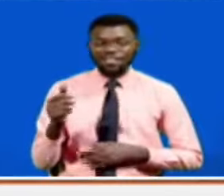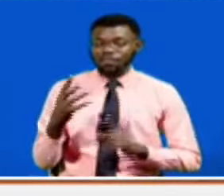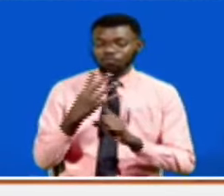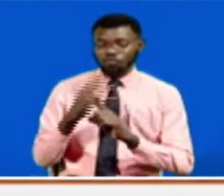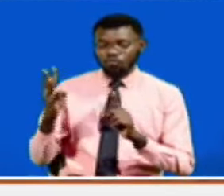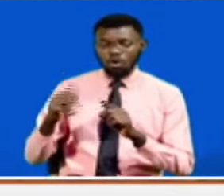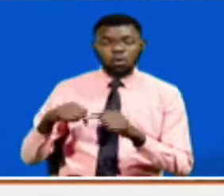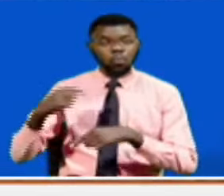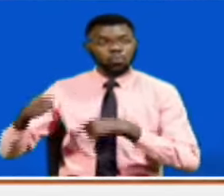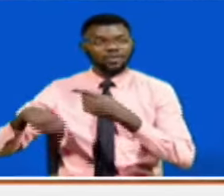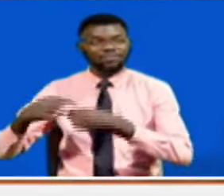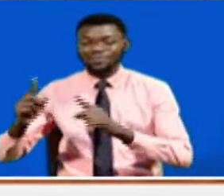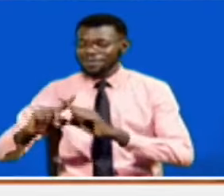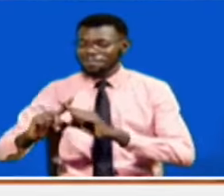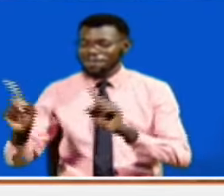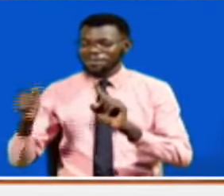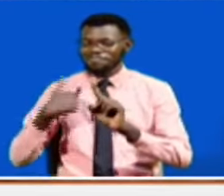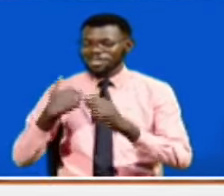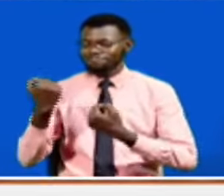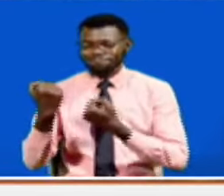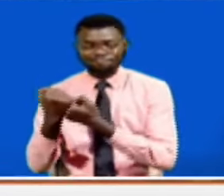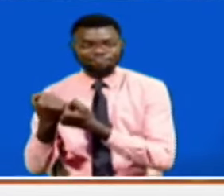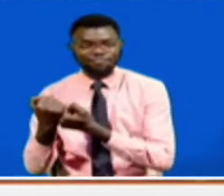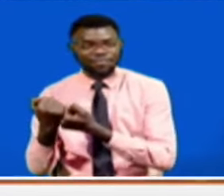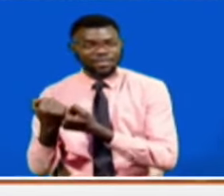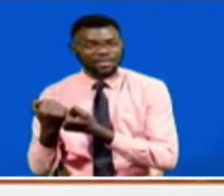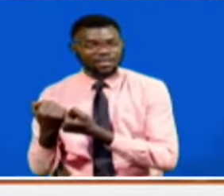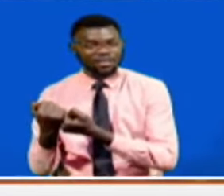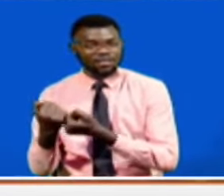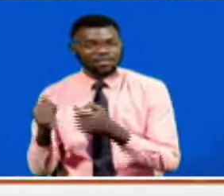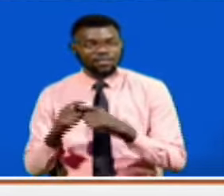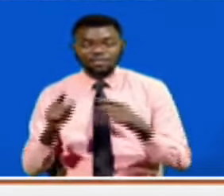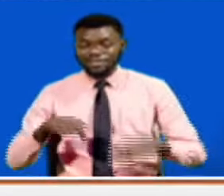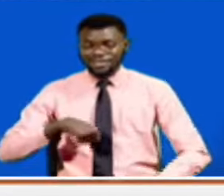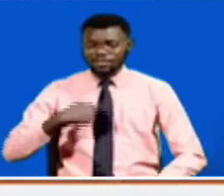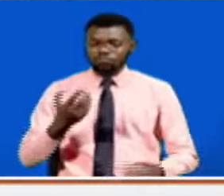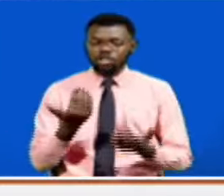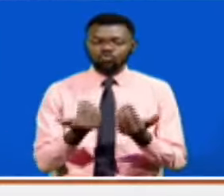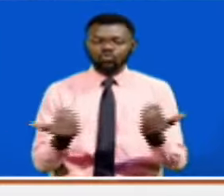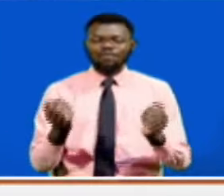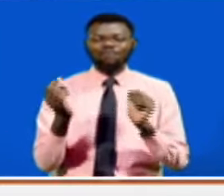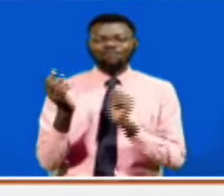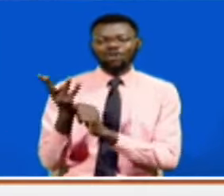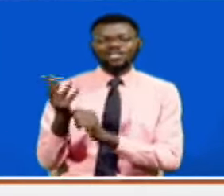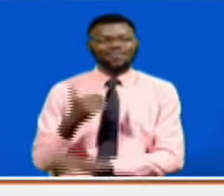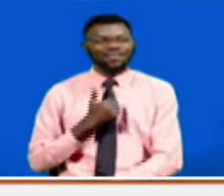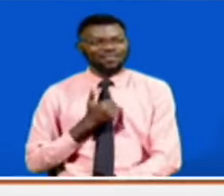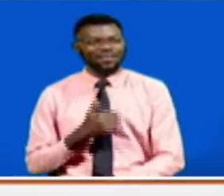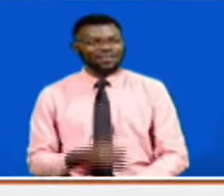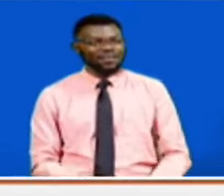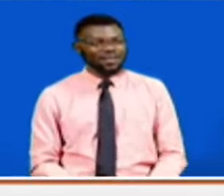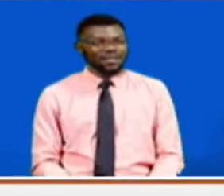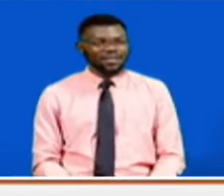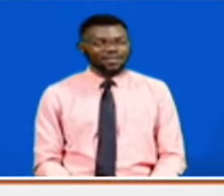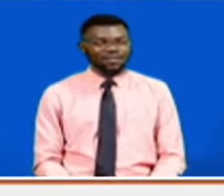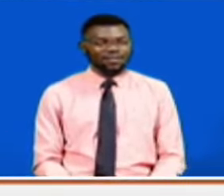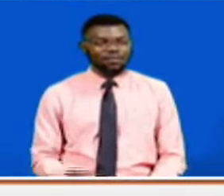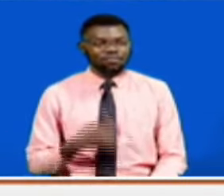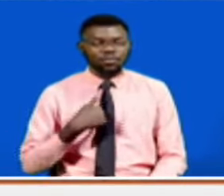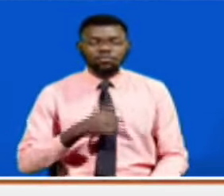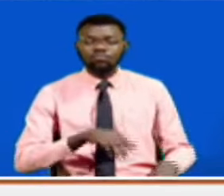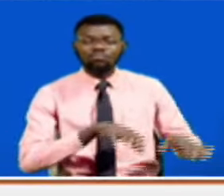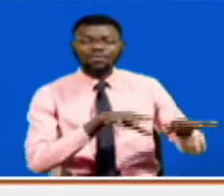Na mimi ndio nimeachiwa. Mimi wale wangu tayari niko na watoto 12. Naliona. Bali ni kama mimi nateseka,